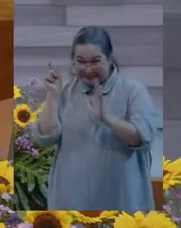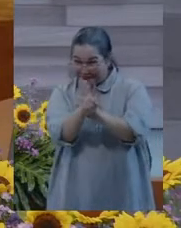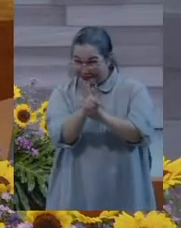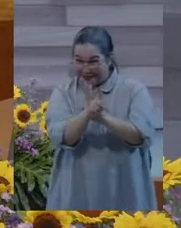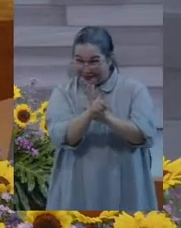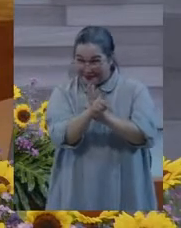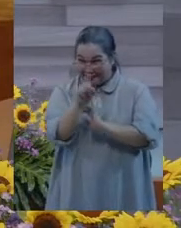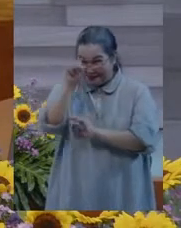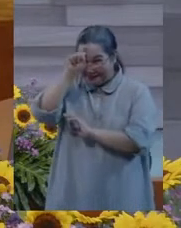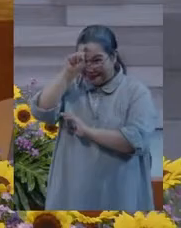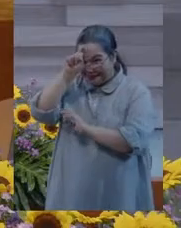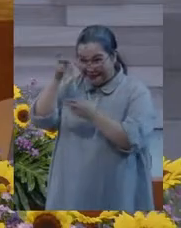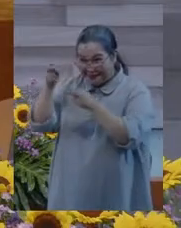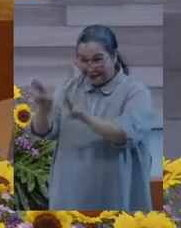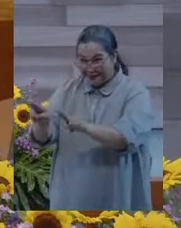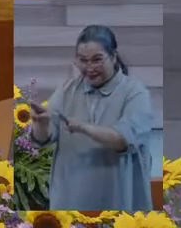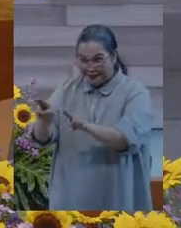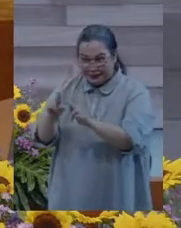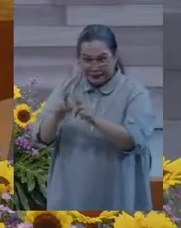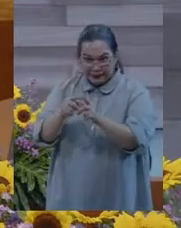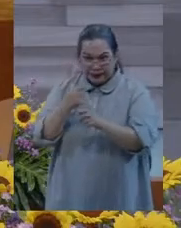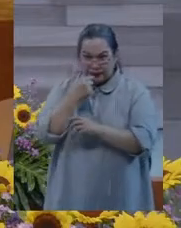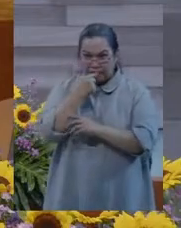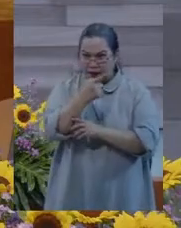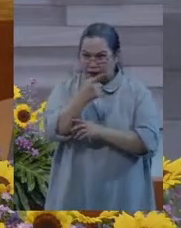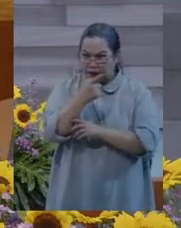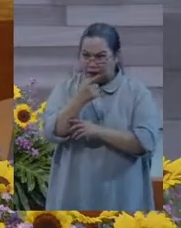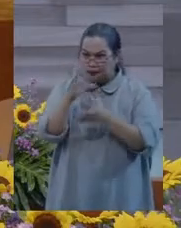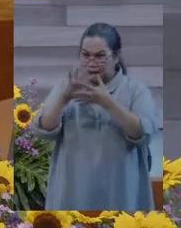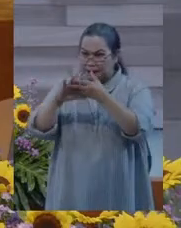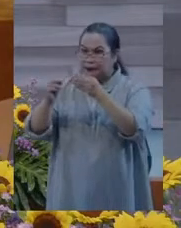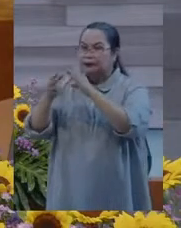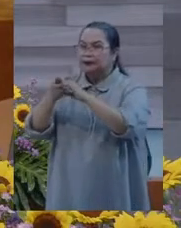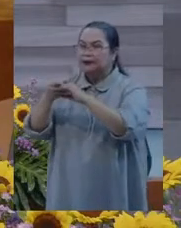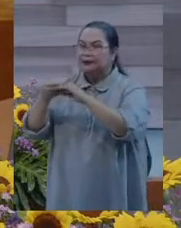Egypt. Yung iba naman, ang sabi ng kwento ay